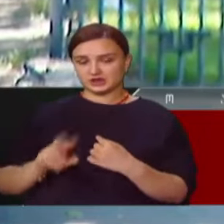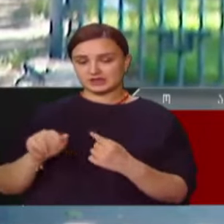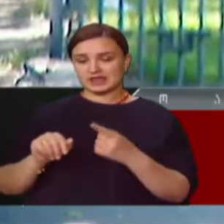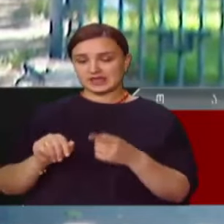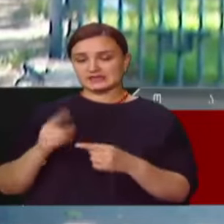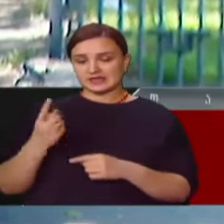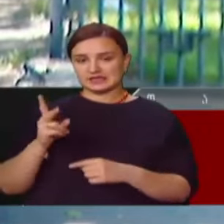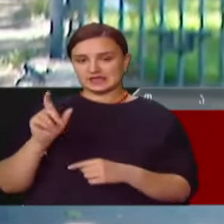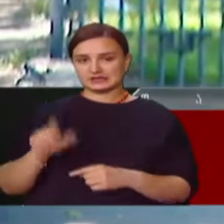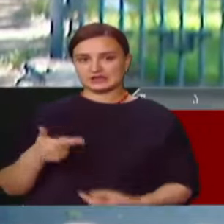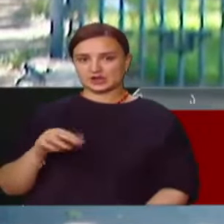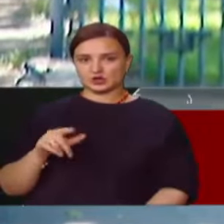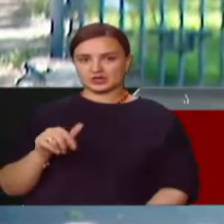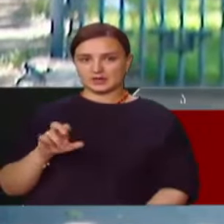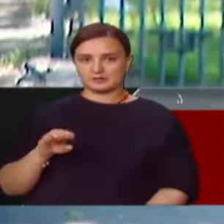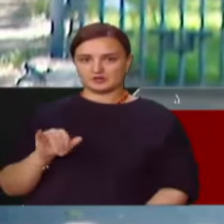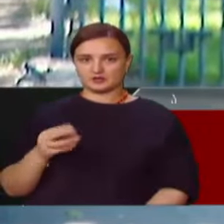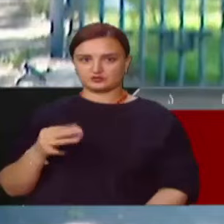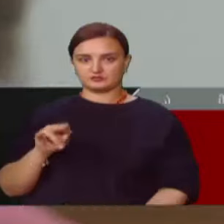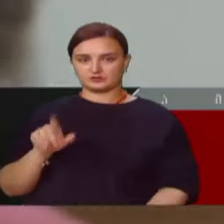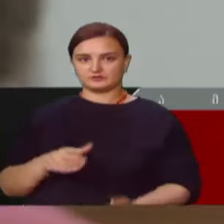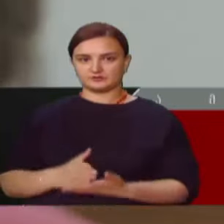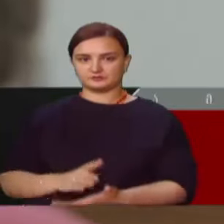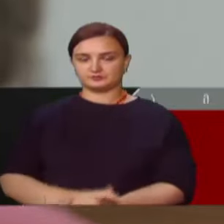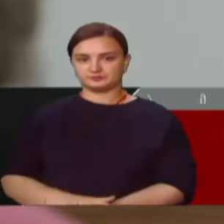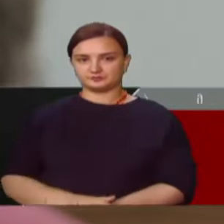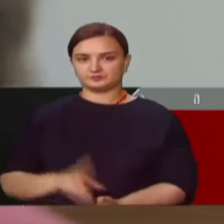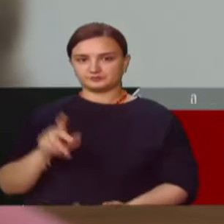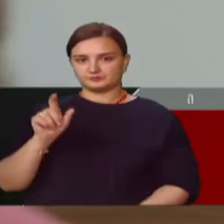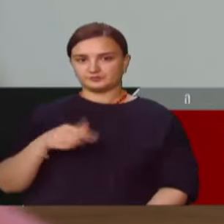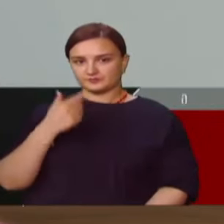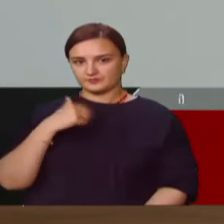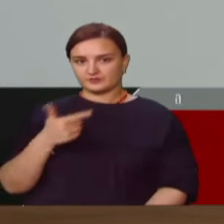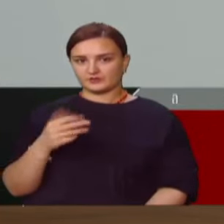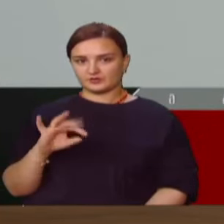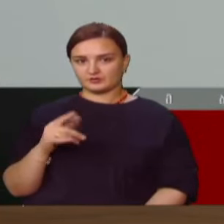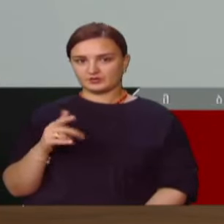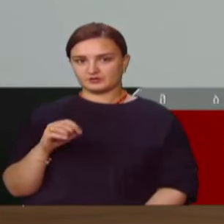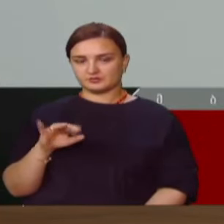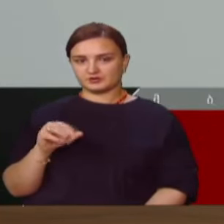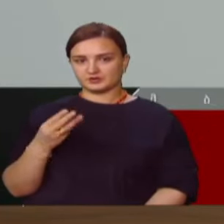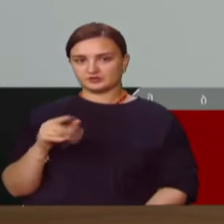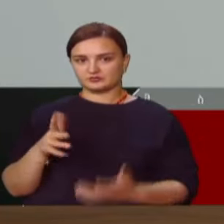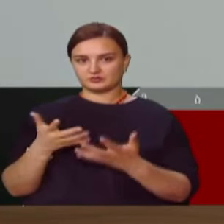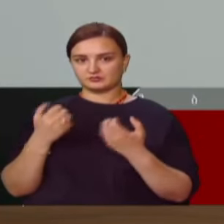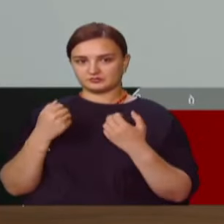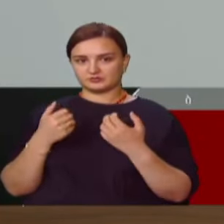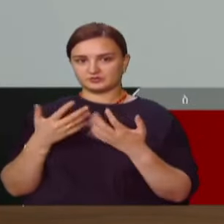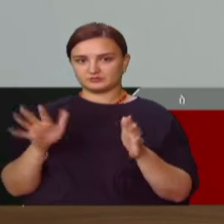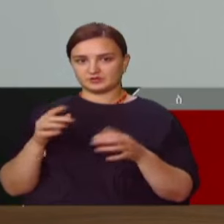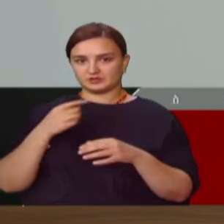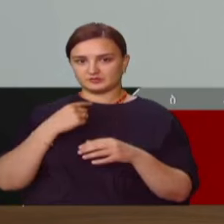ერთი კანდიდატი გიორგი გაბიტაშვილია. კანდიდატმა ბატონმა გიორგი გაბიტაშვილმა მიიღო ყველაზე მეტი ხმა,